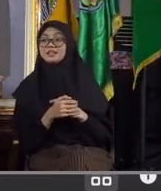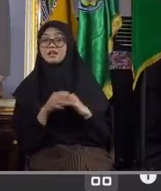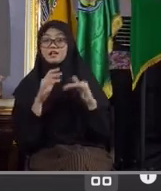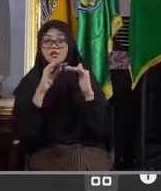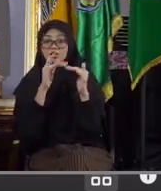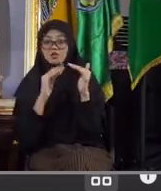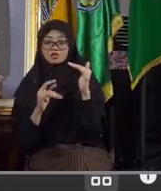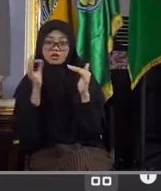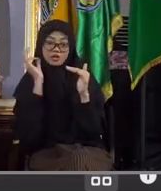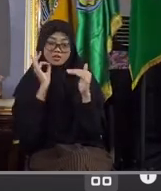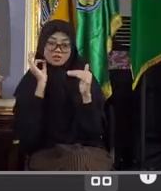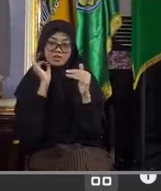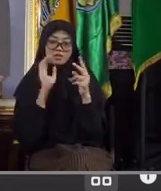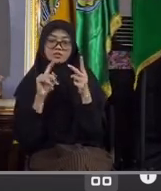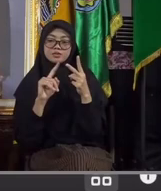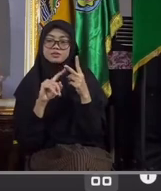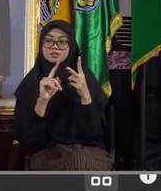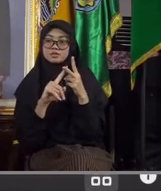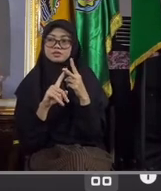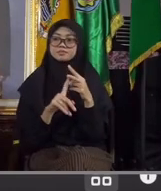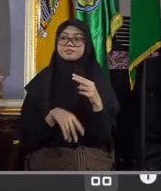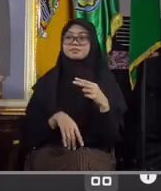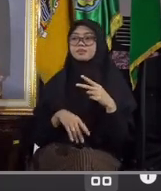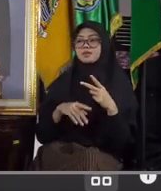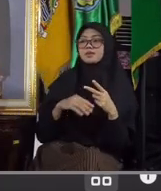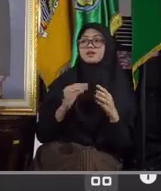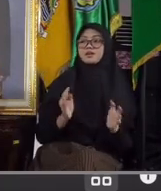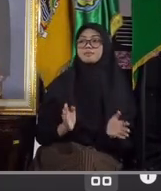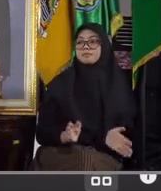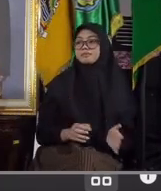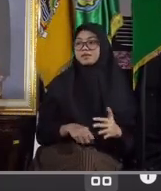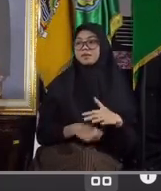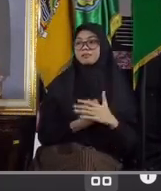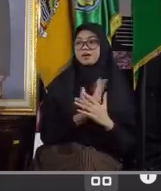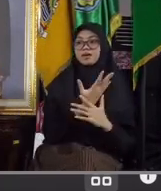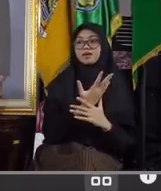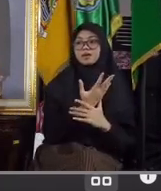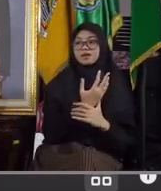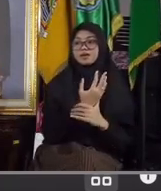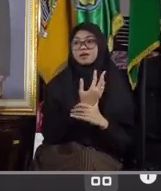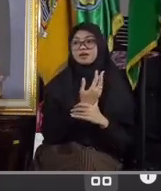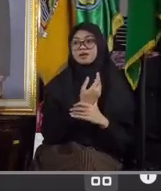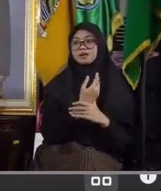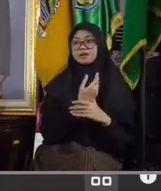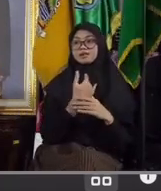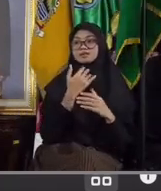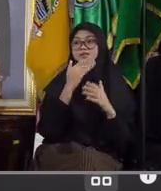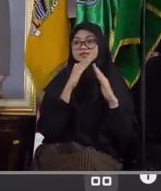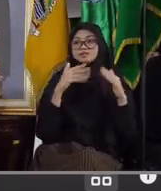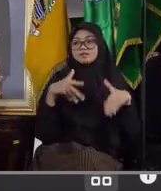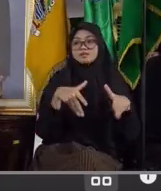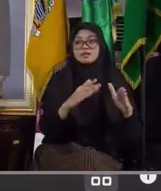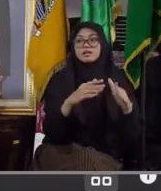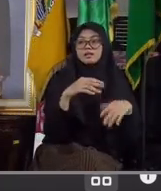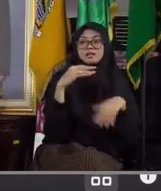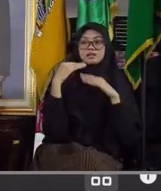Longsor, talut, apalagi? Kemudian pengembangan sarana dan prasarana Kampung Jawi, Pak.